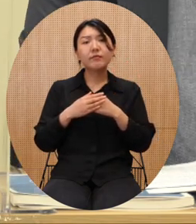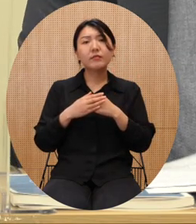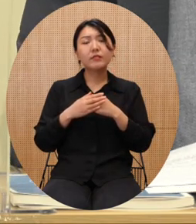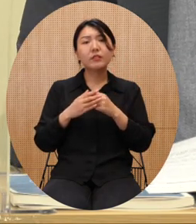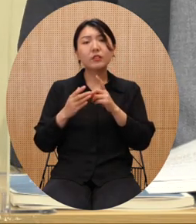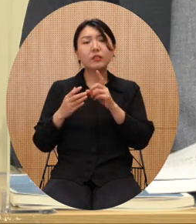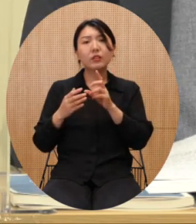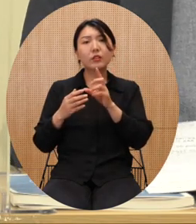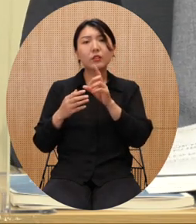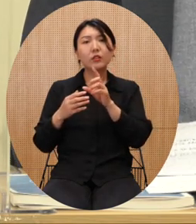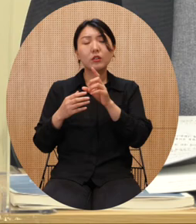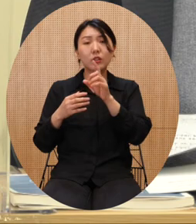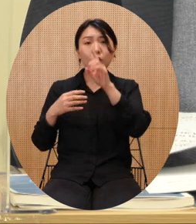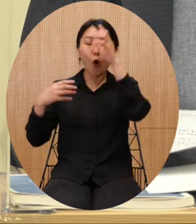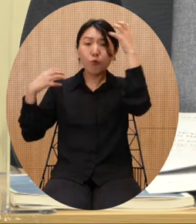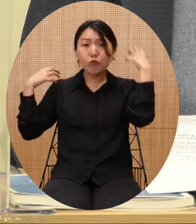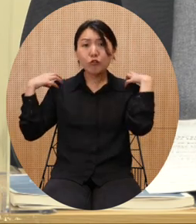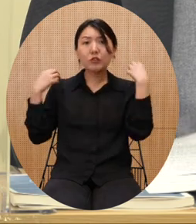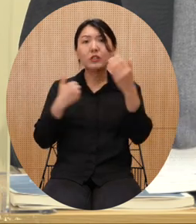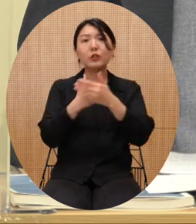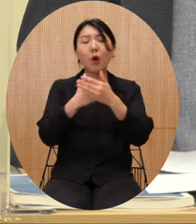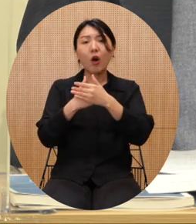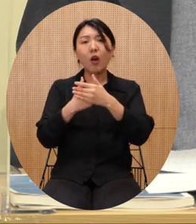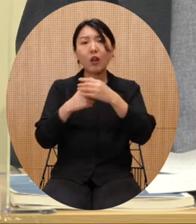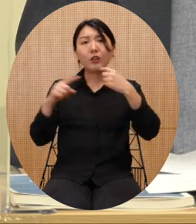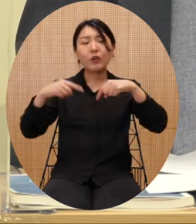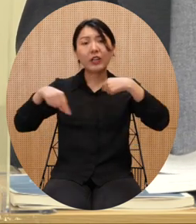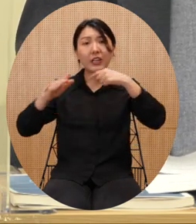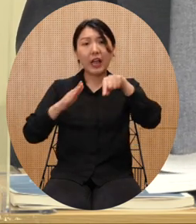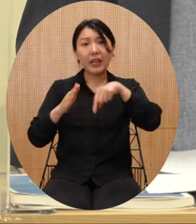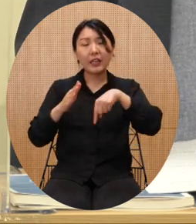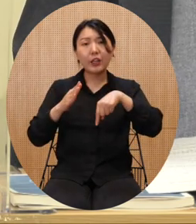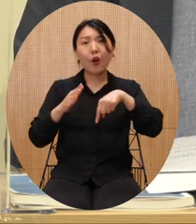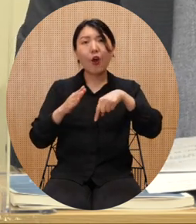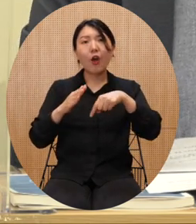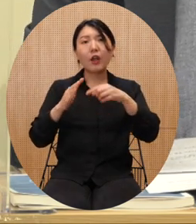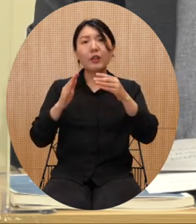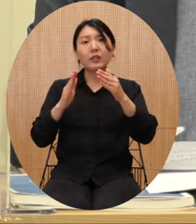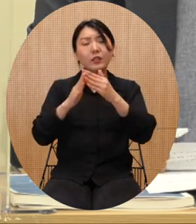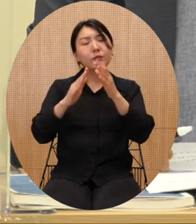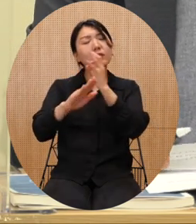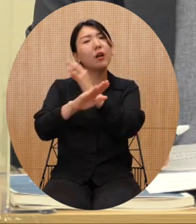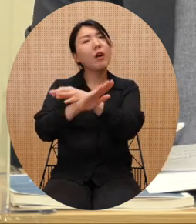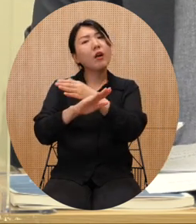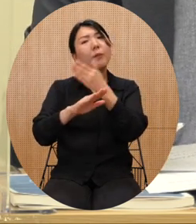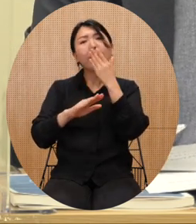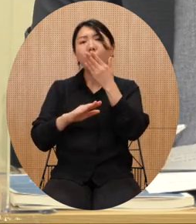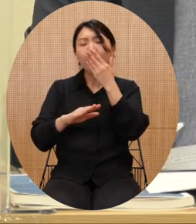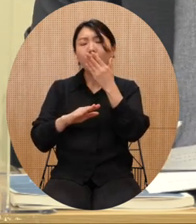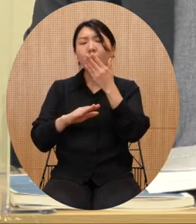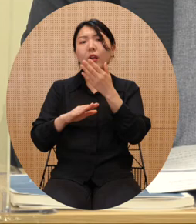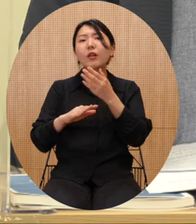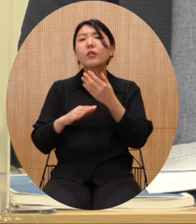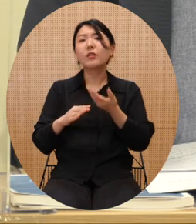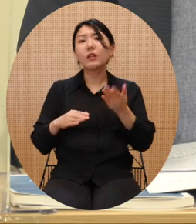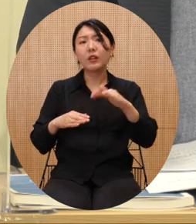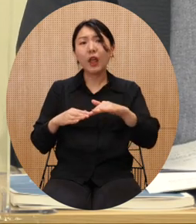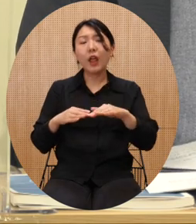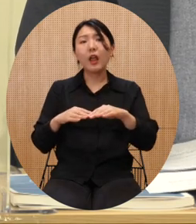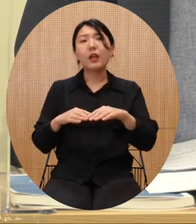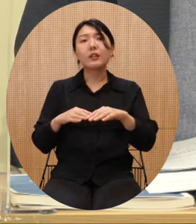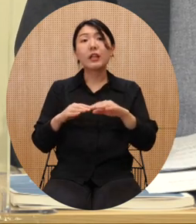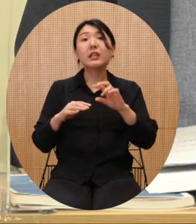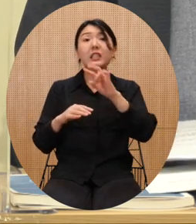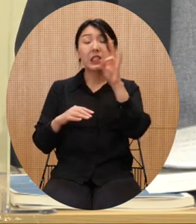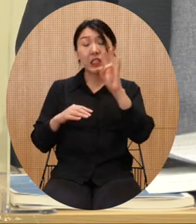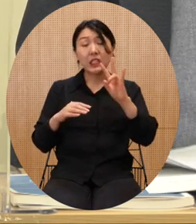그 정부 지원 정책 안에서 좀 그 주택을 마련할 수 있는 그런 정도였었는데 시흥시가